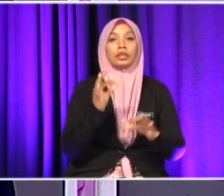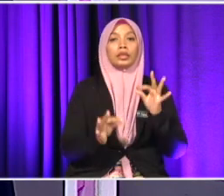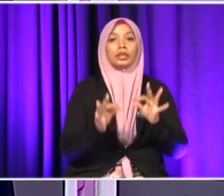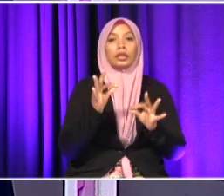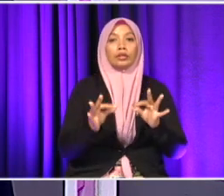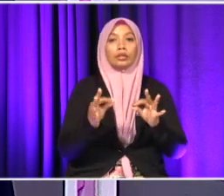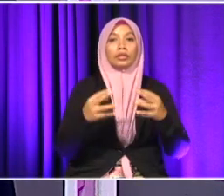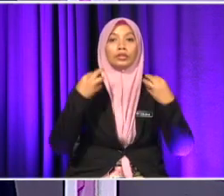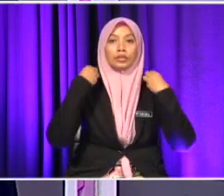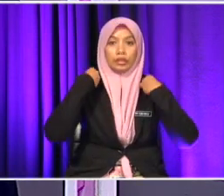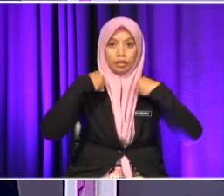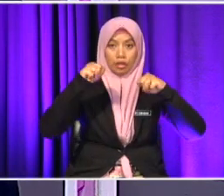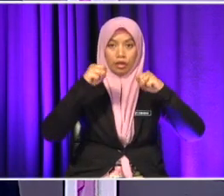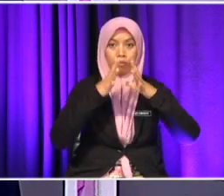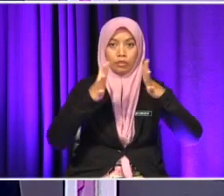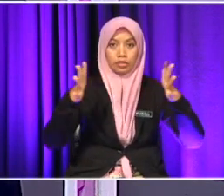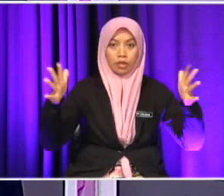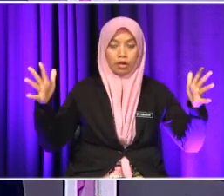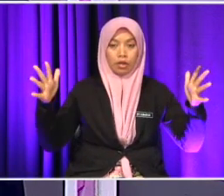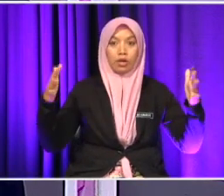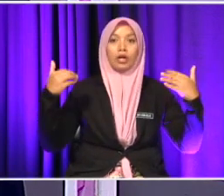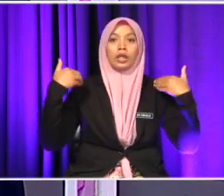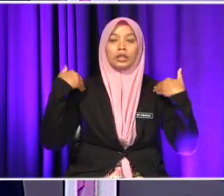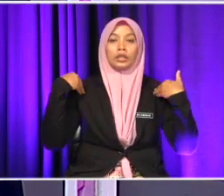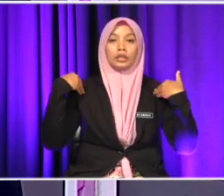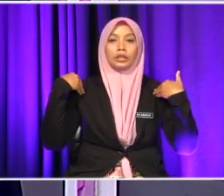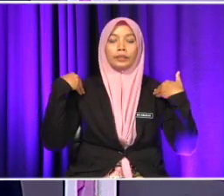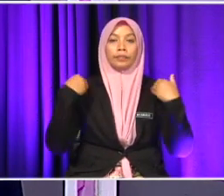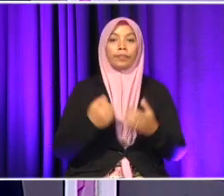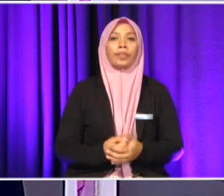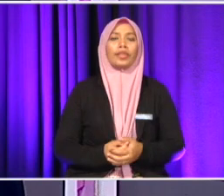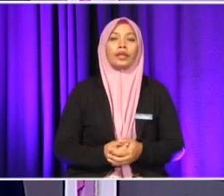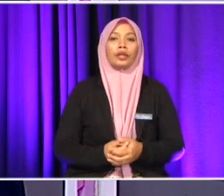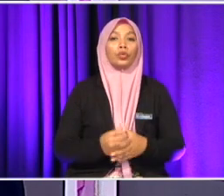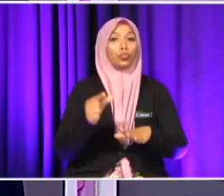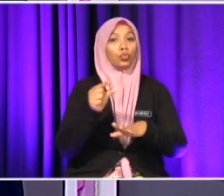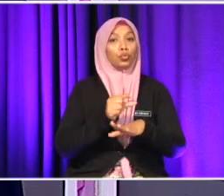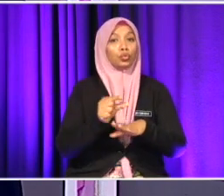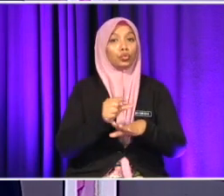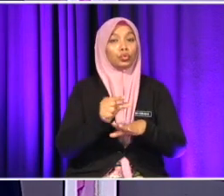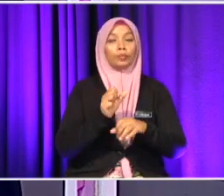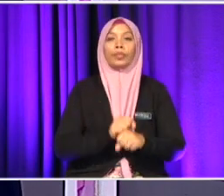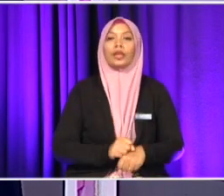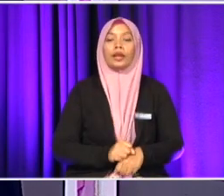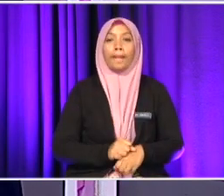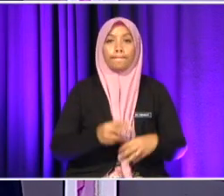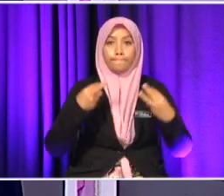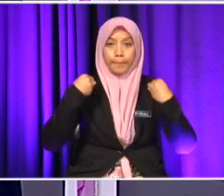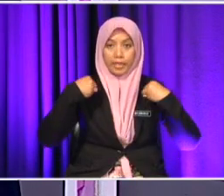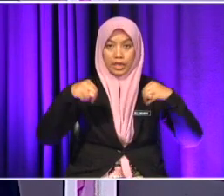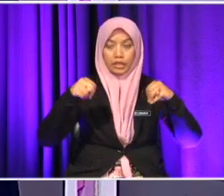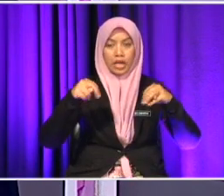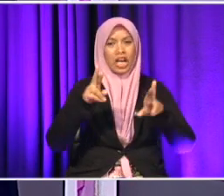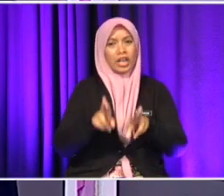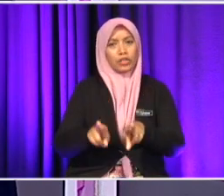Syarikat yang besar kemungkinan besar memang adalah wujudnya pengurus pemasaran yang akan ee mengorganisasi ataupun